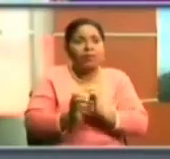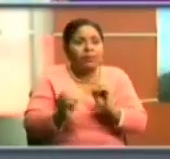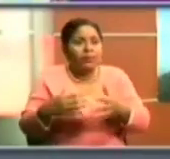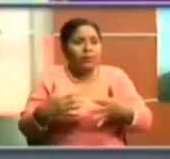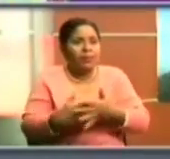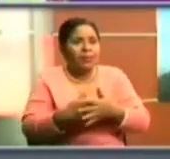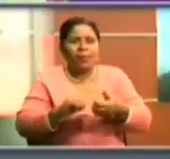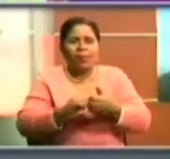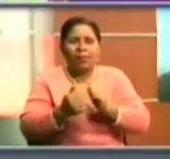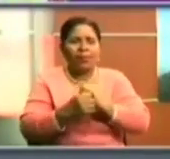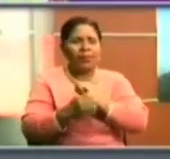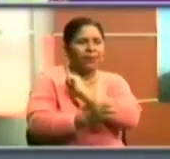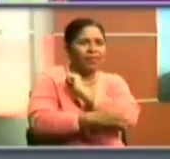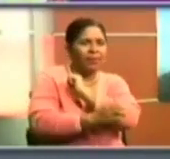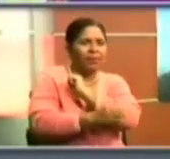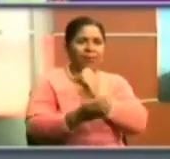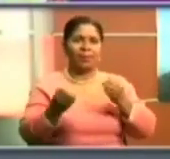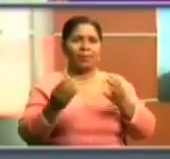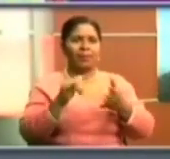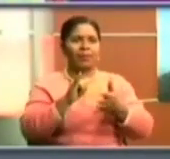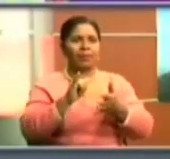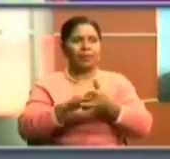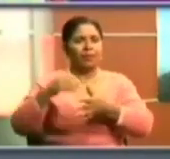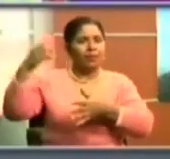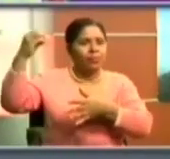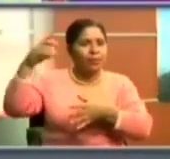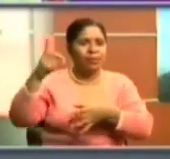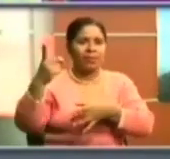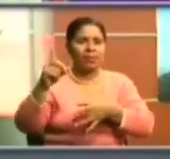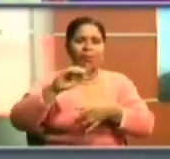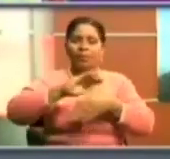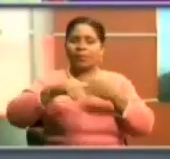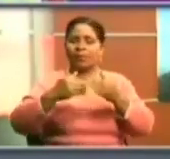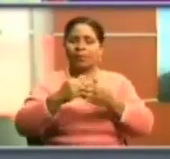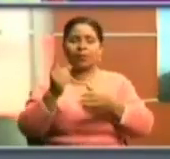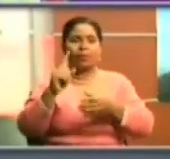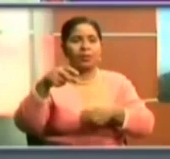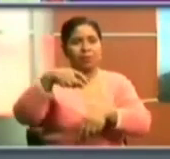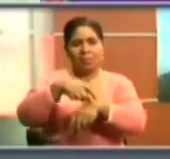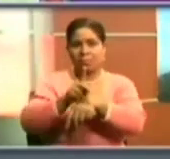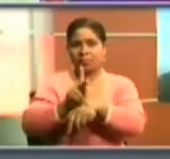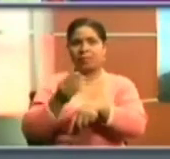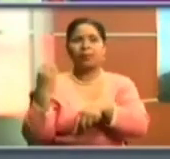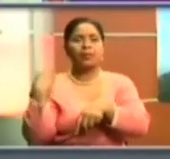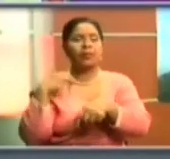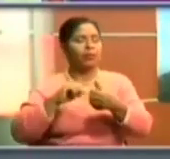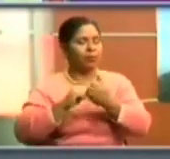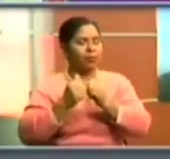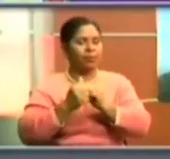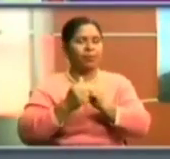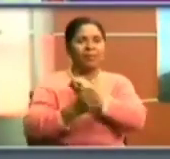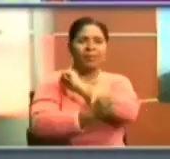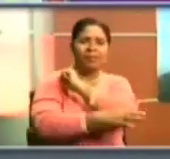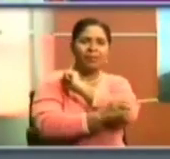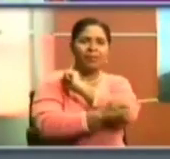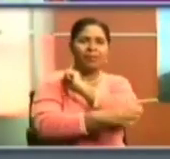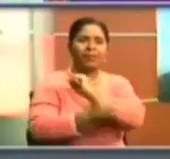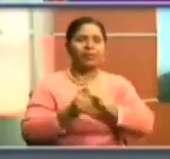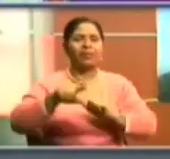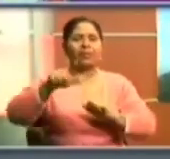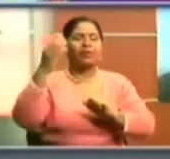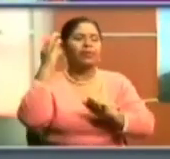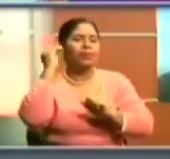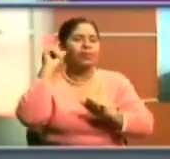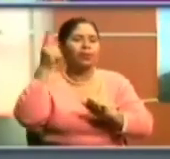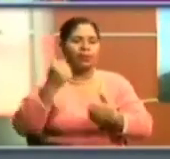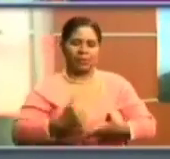fatras qui ont un fatras qui ont tout côté dans le pays là, dans Cité Soleil, dans Tabac, dans Delmas, tout côté, dans Pétionville. Eh bien, je disais, nous ne pouvons pas accepter comme mais on a l'expérience bon, pour aider